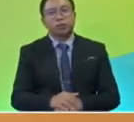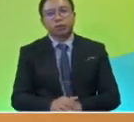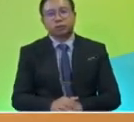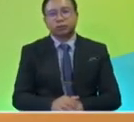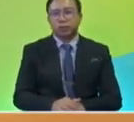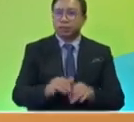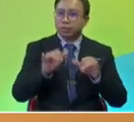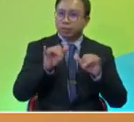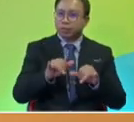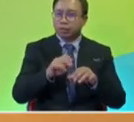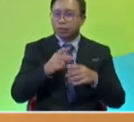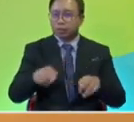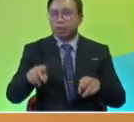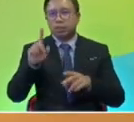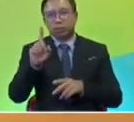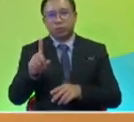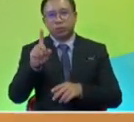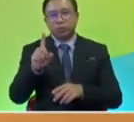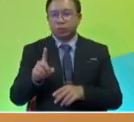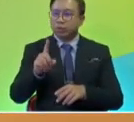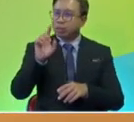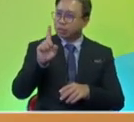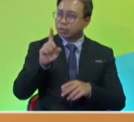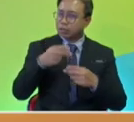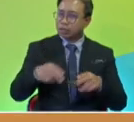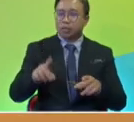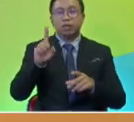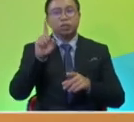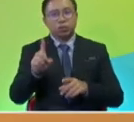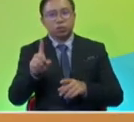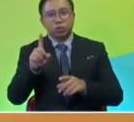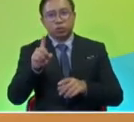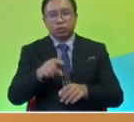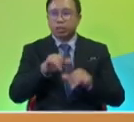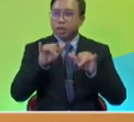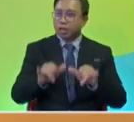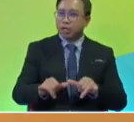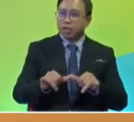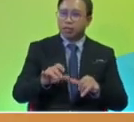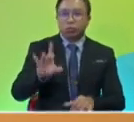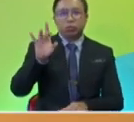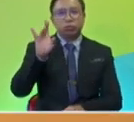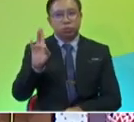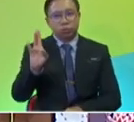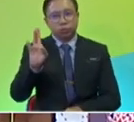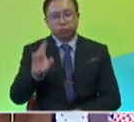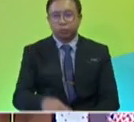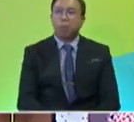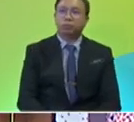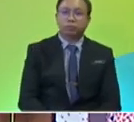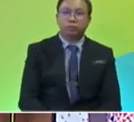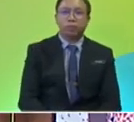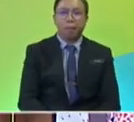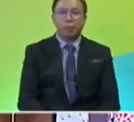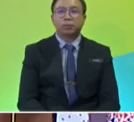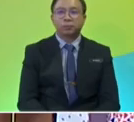lapan hilang seekor hilang seekor tinggallah tujuh t